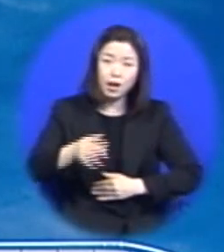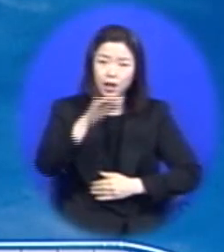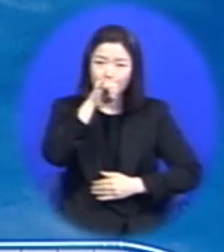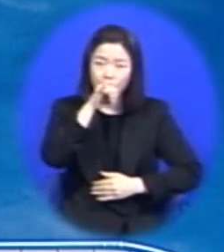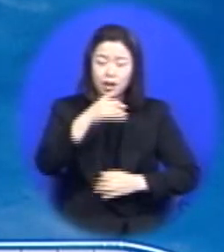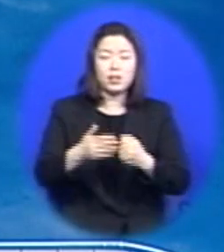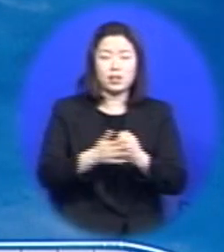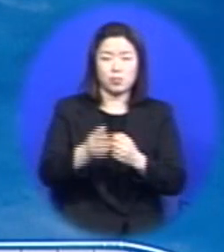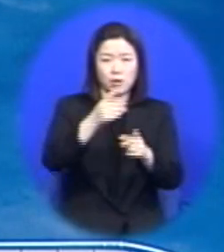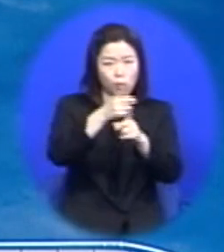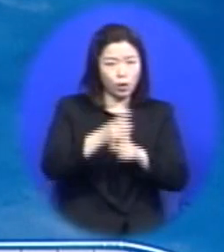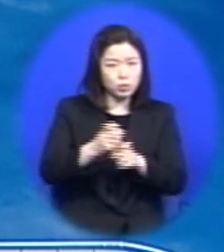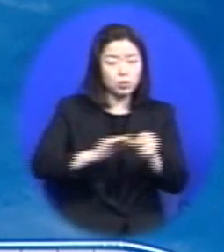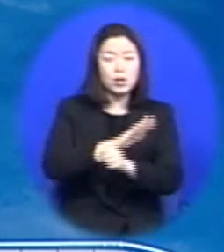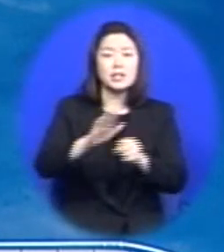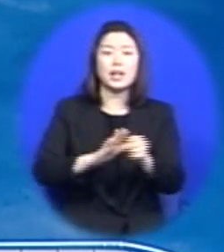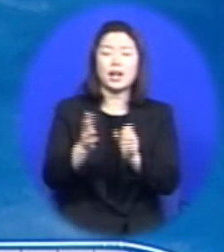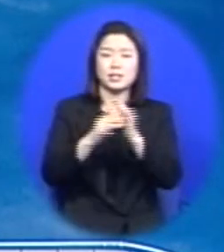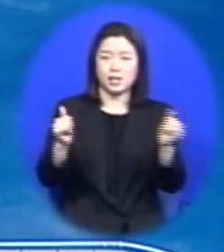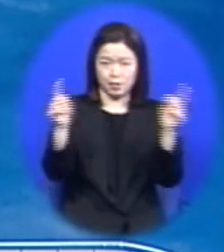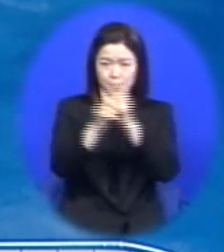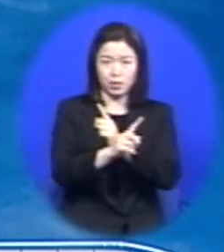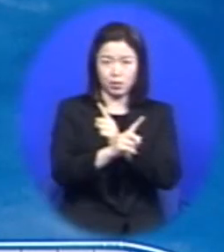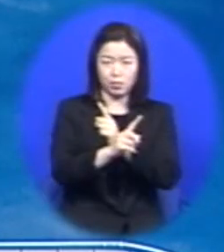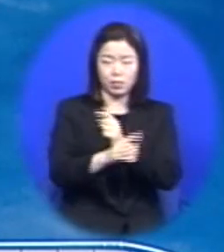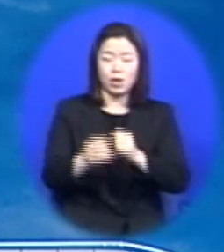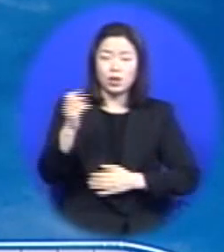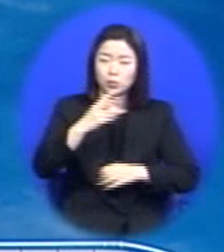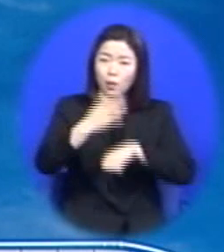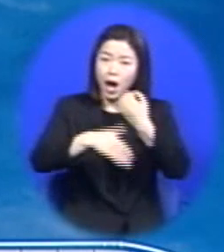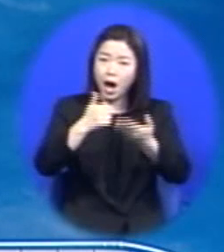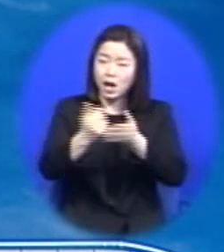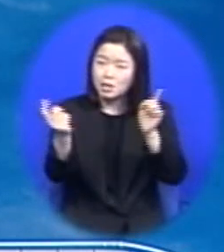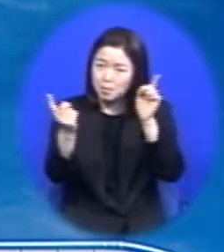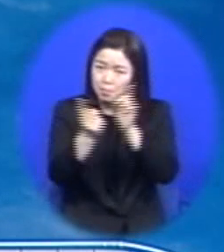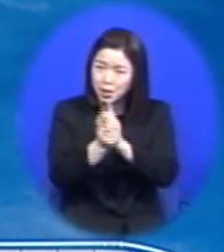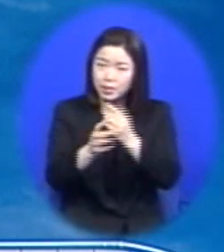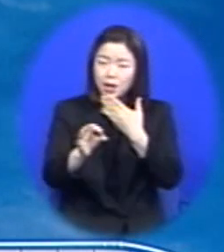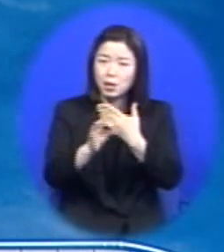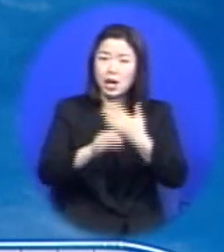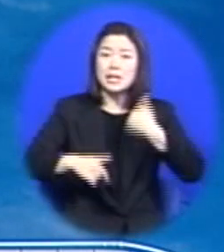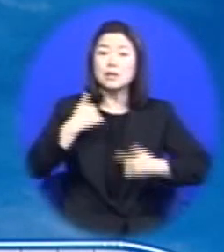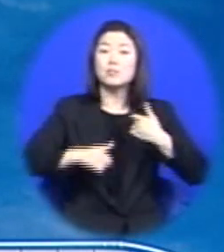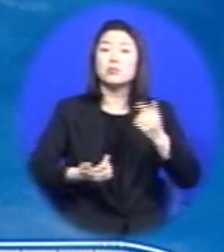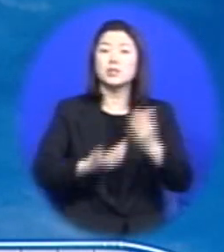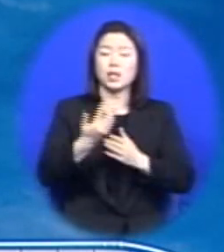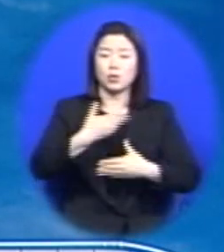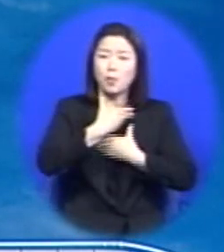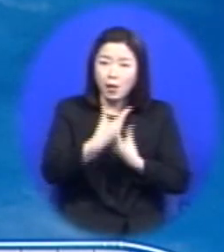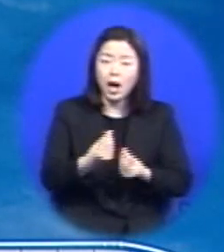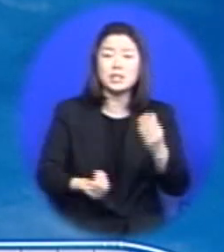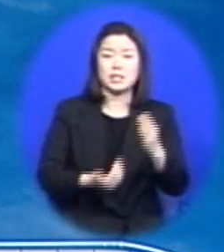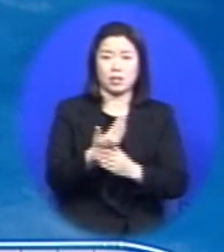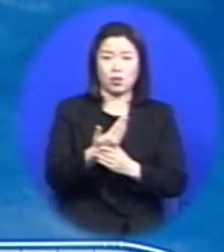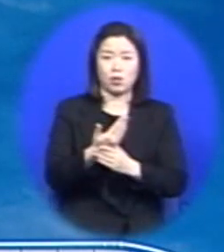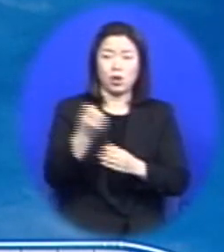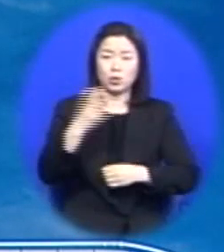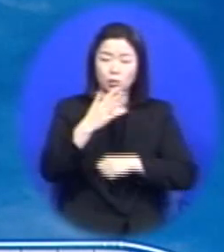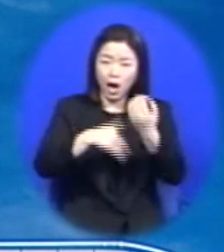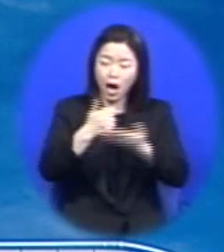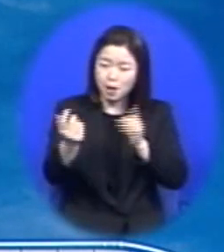돼요. 예배, 하나님을 만나면 기쁨이 생깁니다. 하나님을 만나면 평안이 생깁니다. 하나님을 만나면 세상을